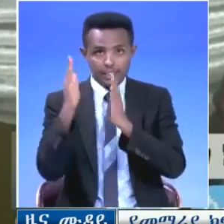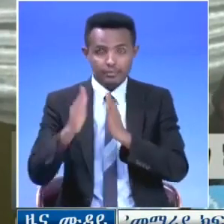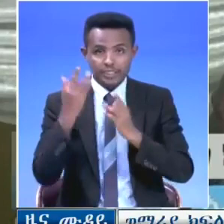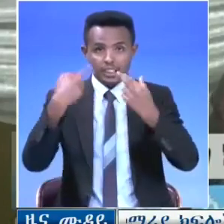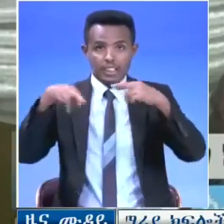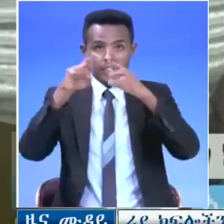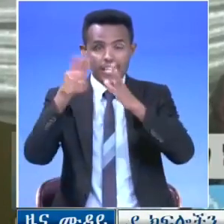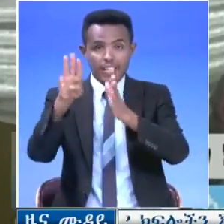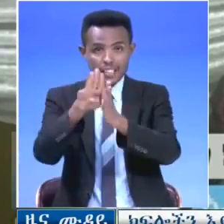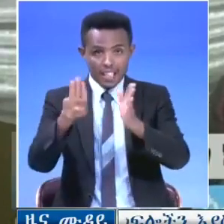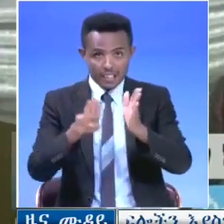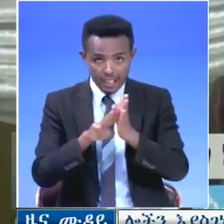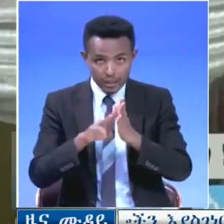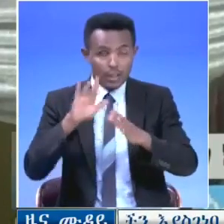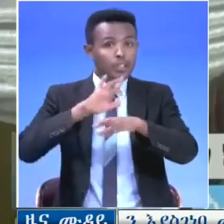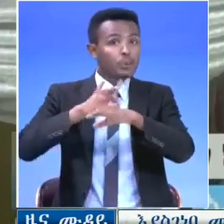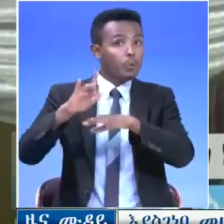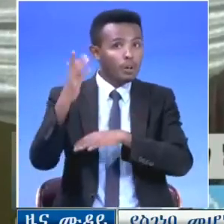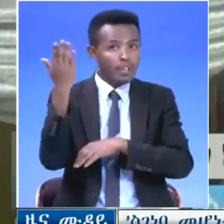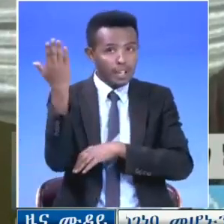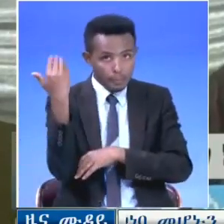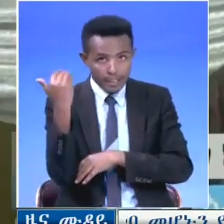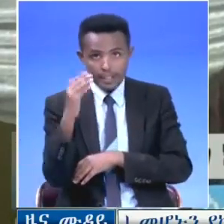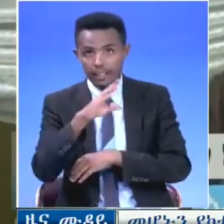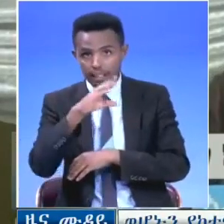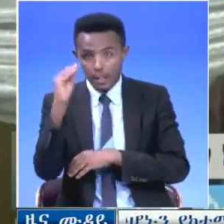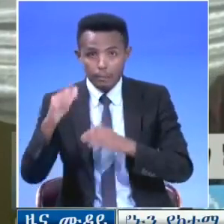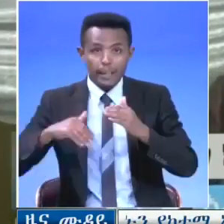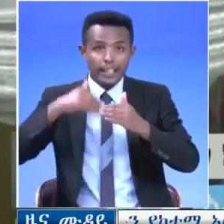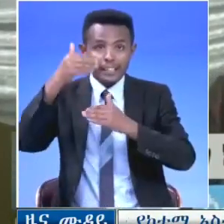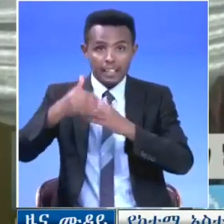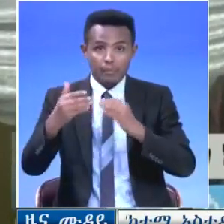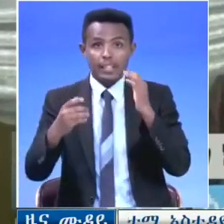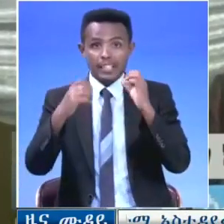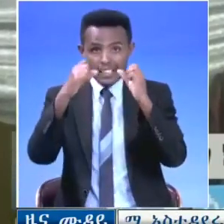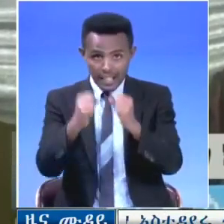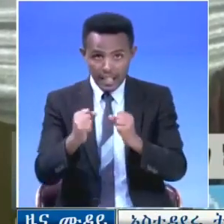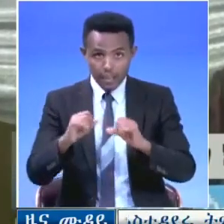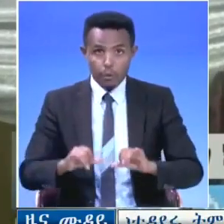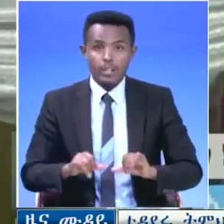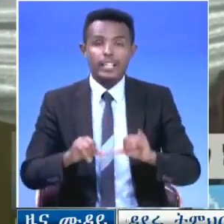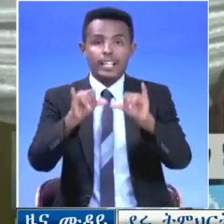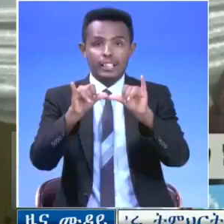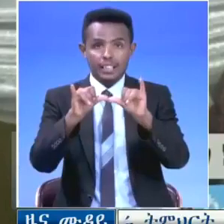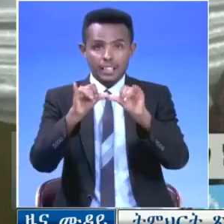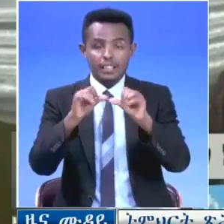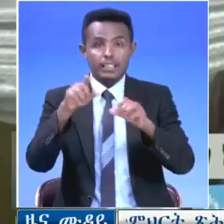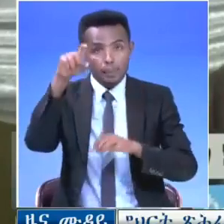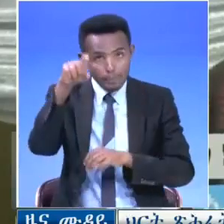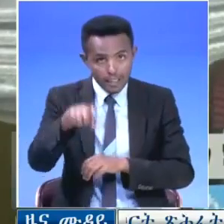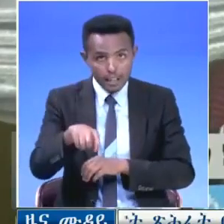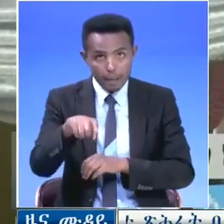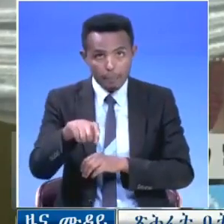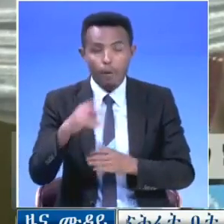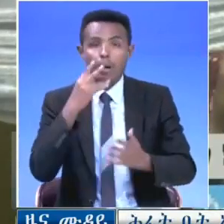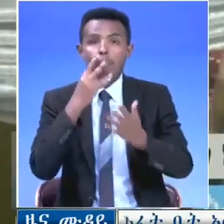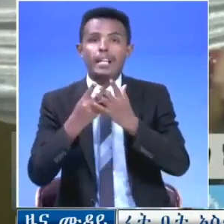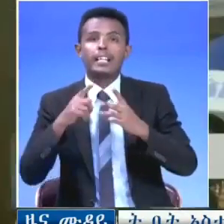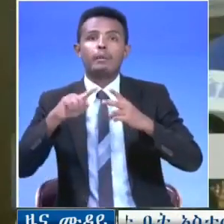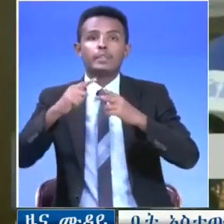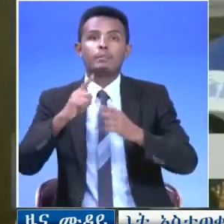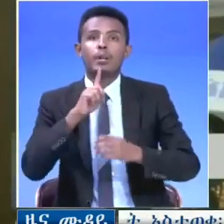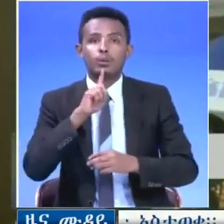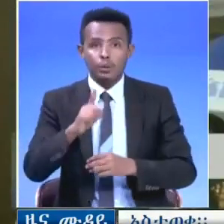የፌደራል ስርዓታችን ይጎድለው የነበረና በቀጣይም ተጠናክሮ ሊቀጥል የሚገባው መልካም ጅማሮ